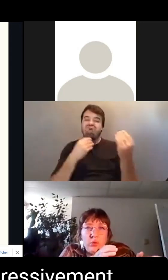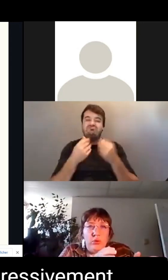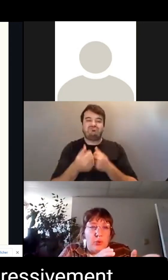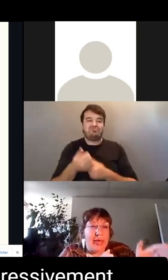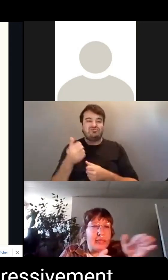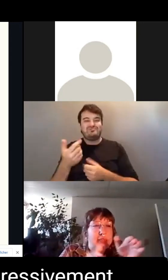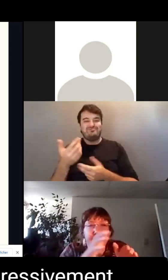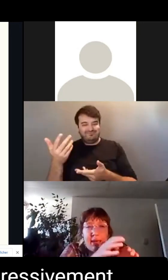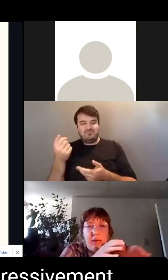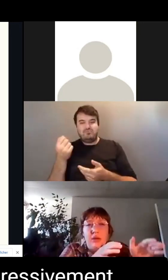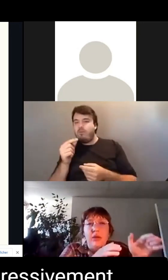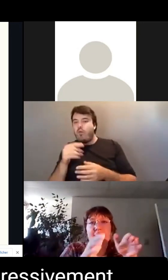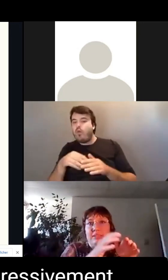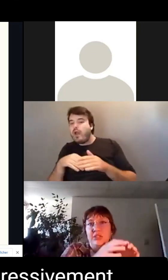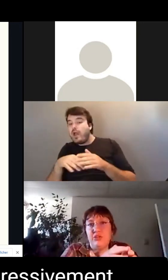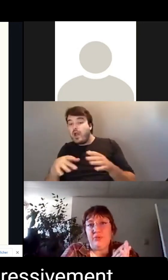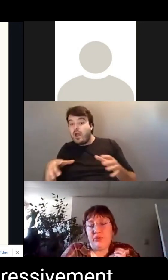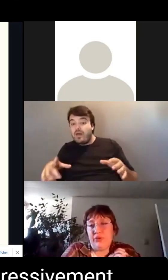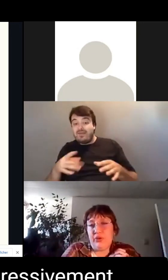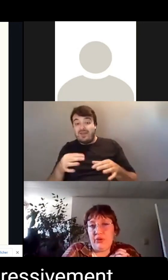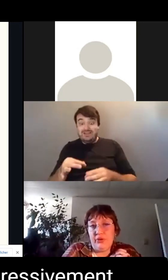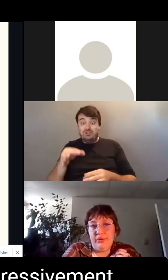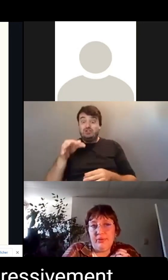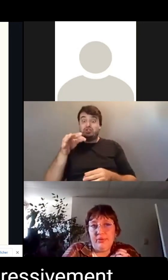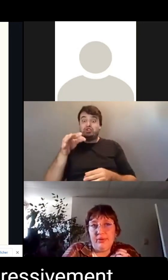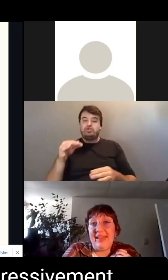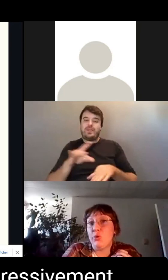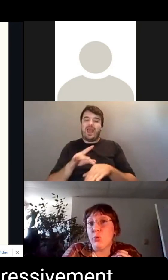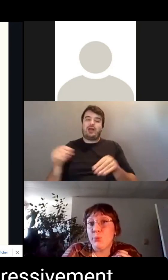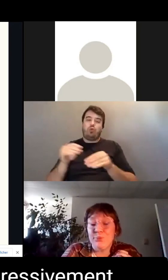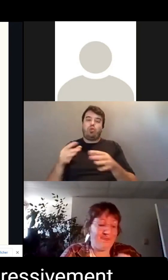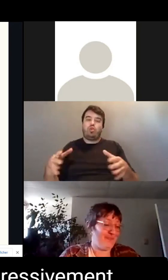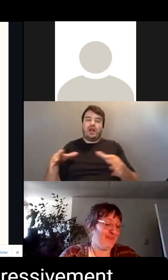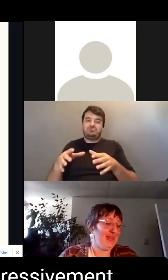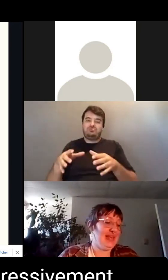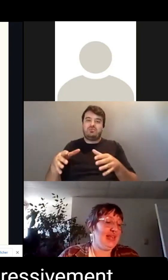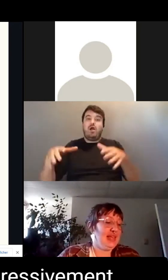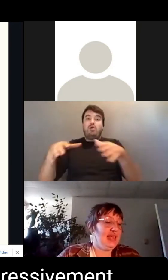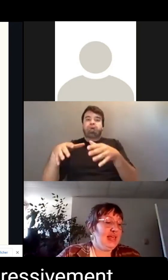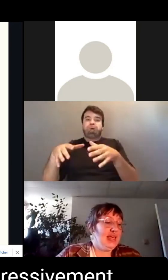peu progressivement la tige de votre haricot.